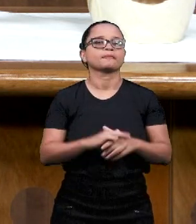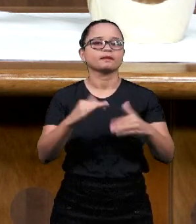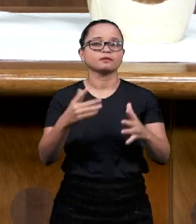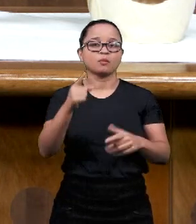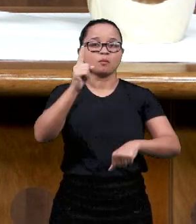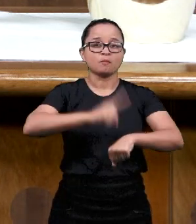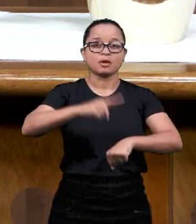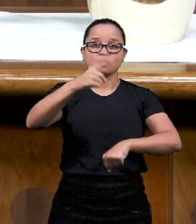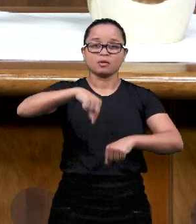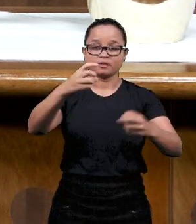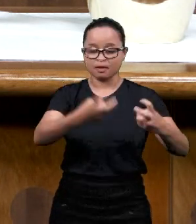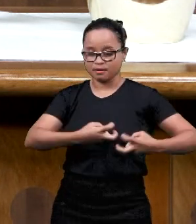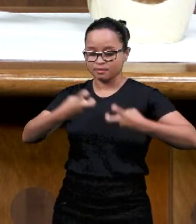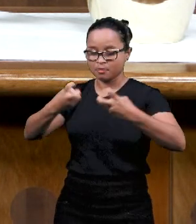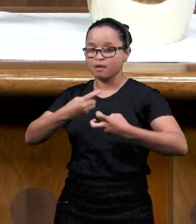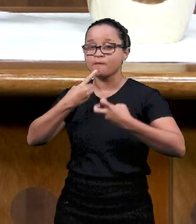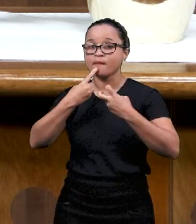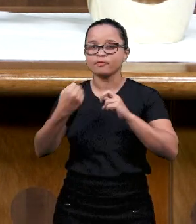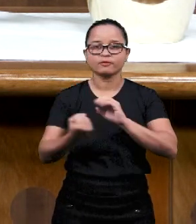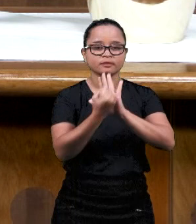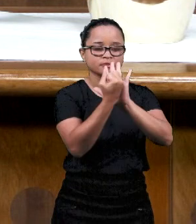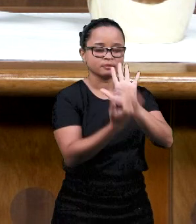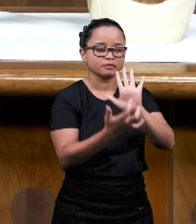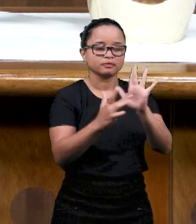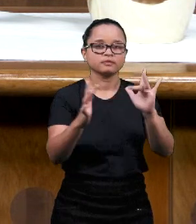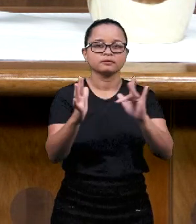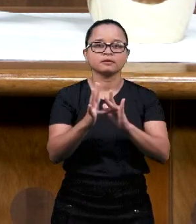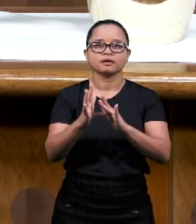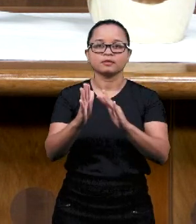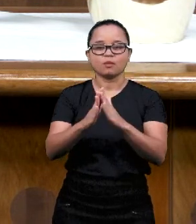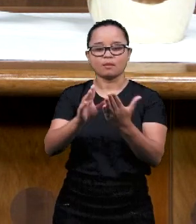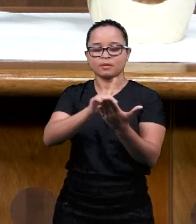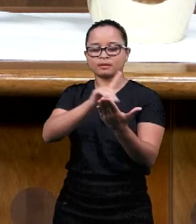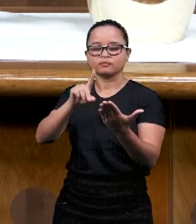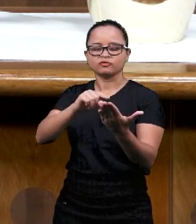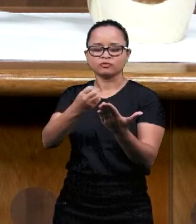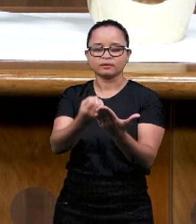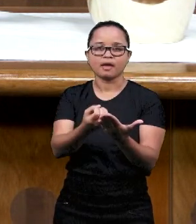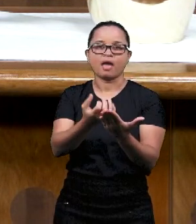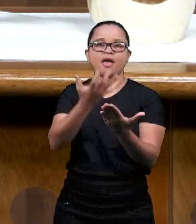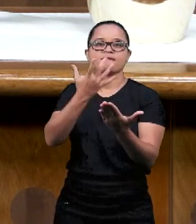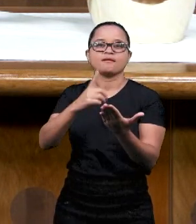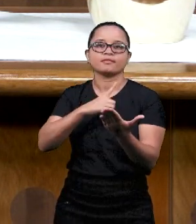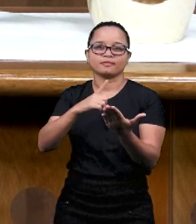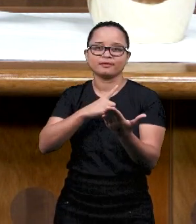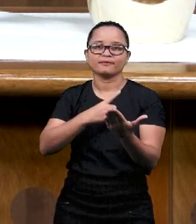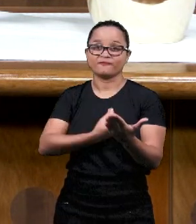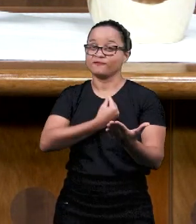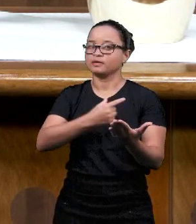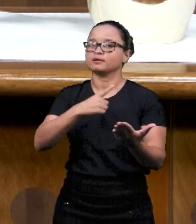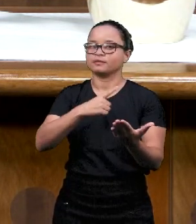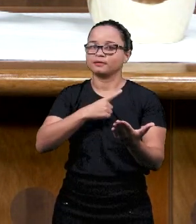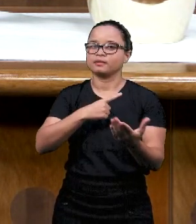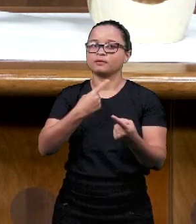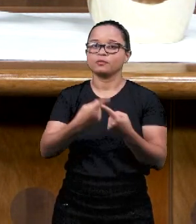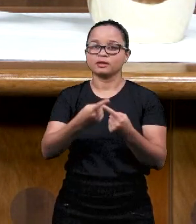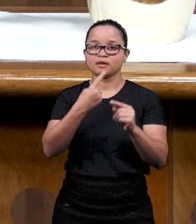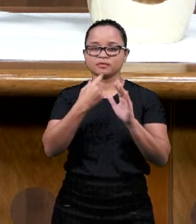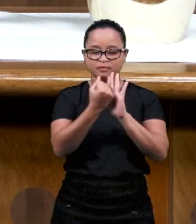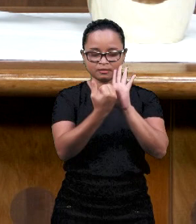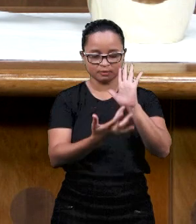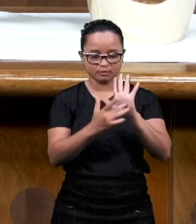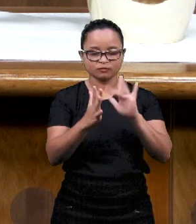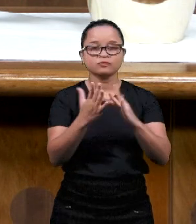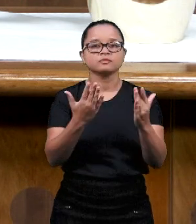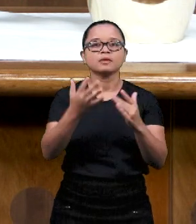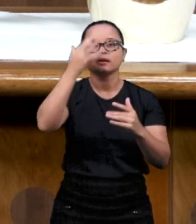la parole pour nous devient vivante, car le sang de Jésus est son Saint-Esprit qui nous révèle la parole vivante, très bien